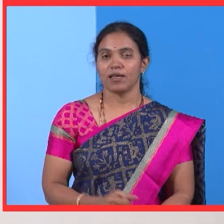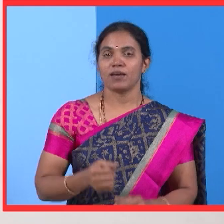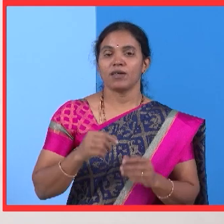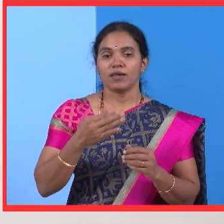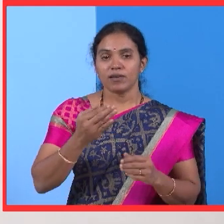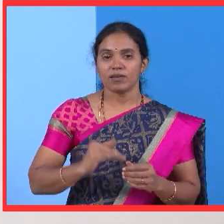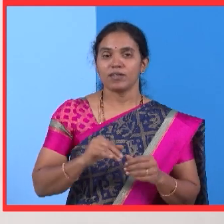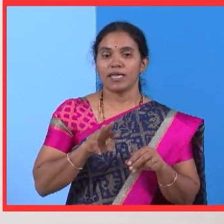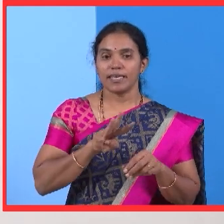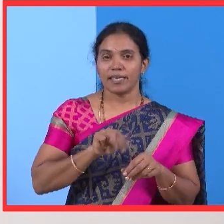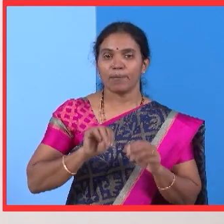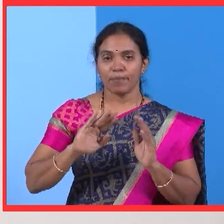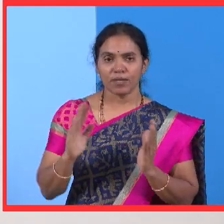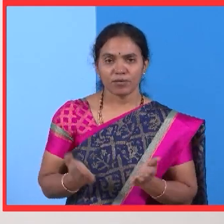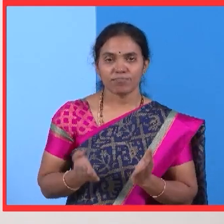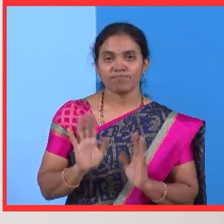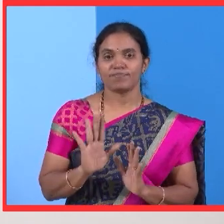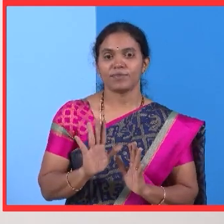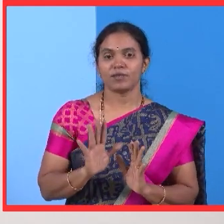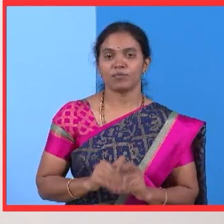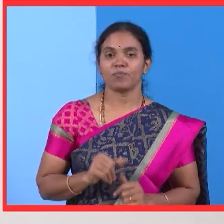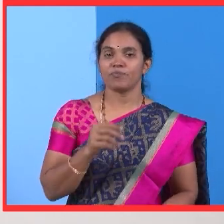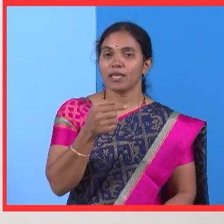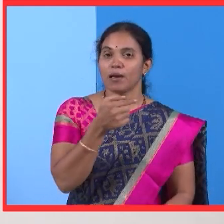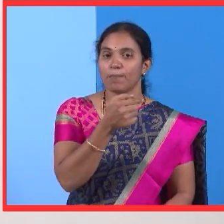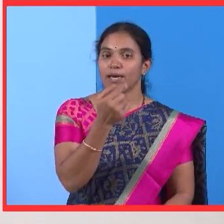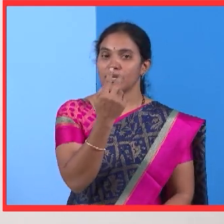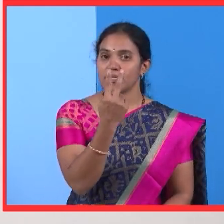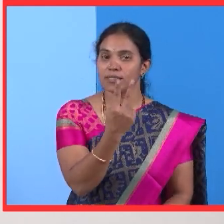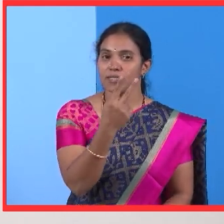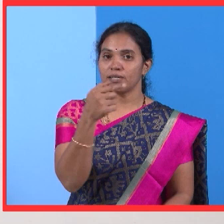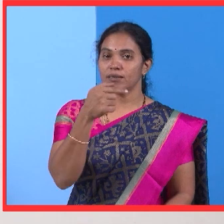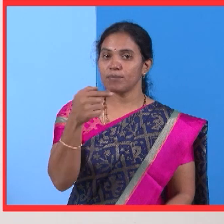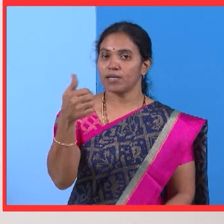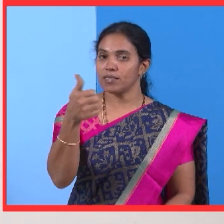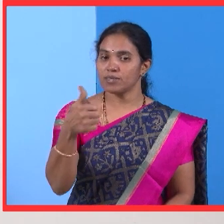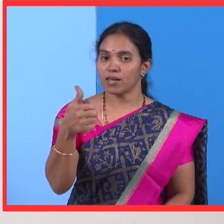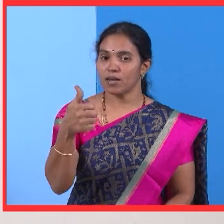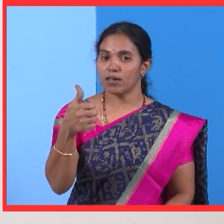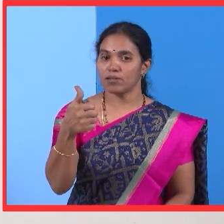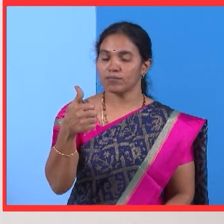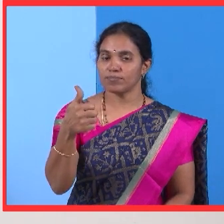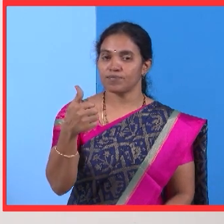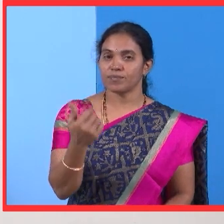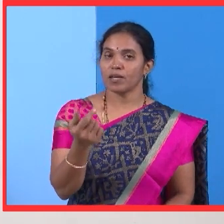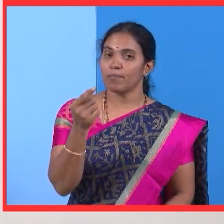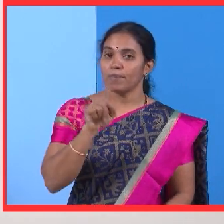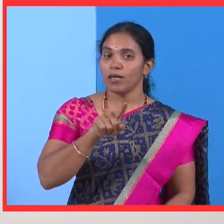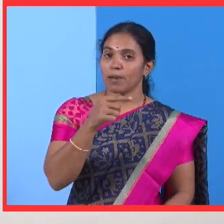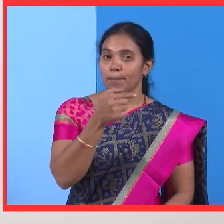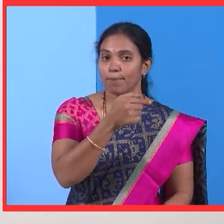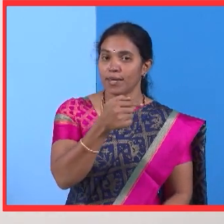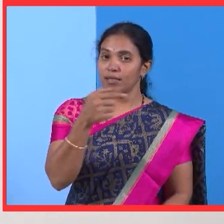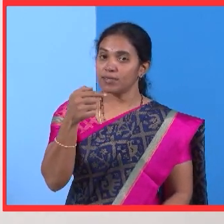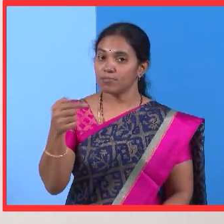அப்போ எம் இஸ் ஈக்குவல் டு இது கூட்டல் கூற்று, தொகுதியில் உள்ளது கூட்டல் கூற்று. ஒரே குறிகள் இருந்தால் அதே குறியை போட்டு